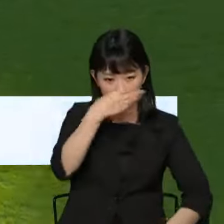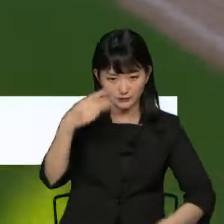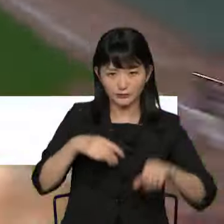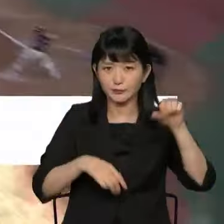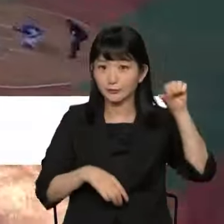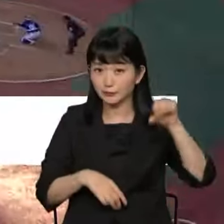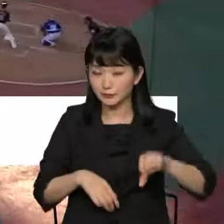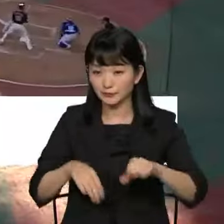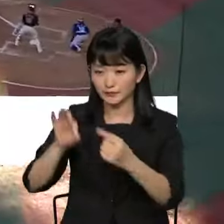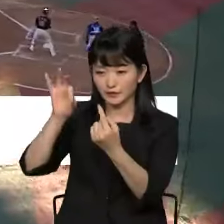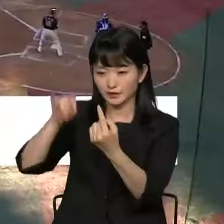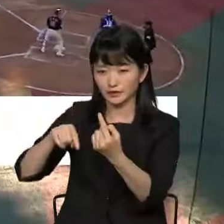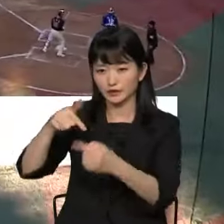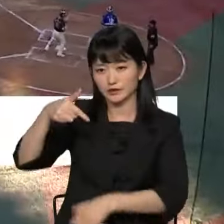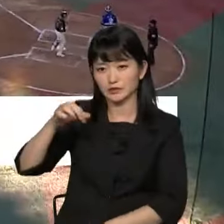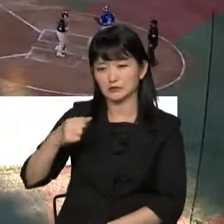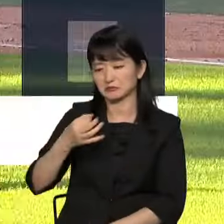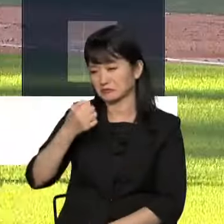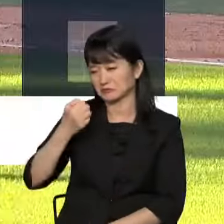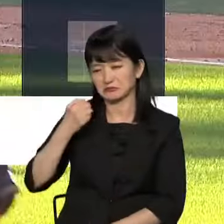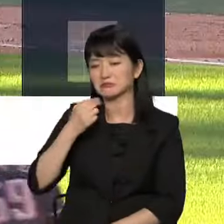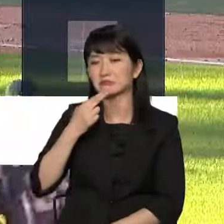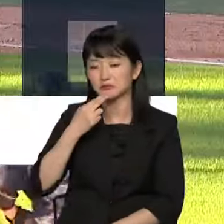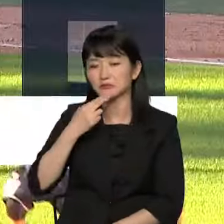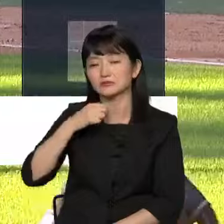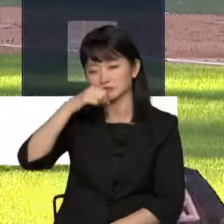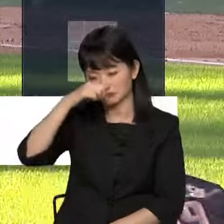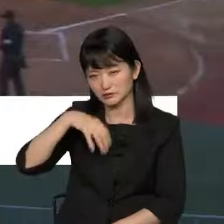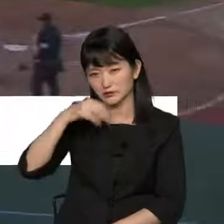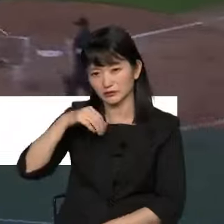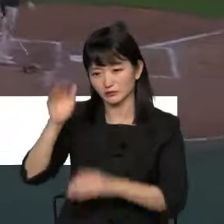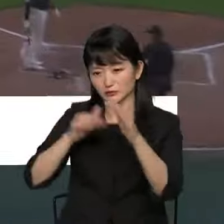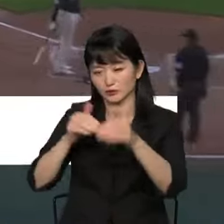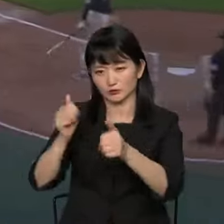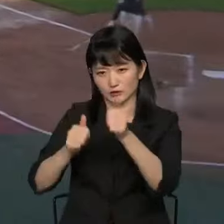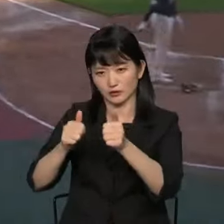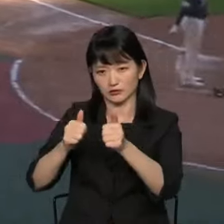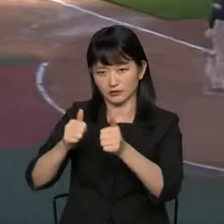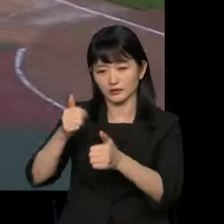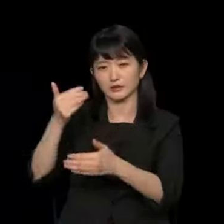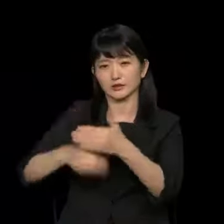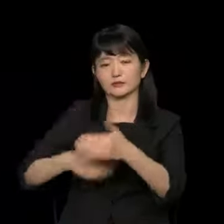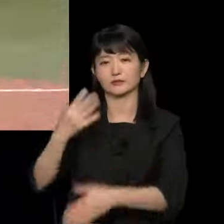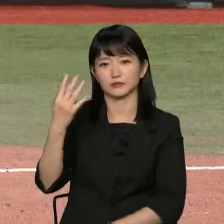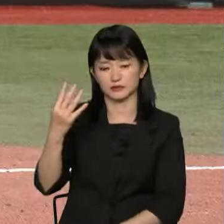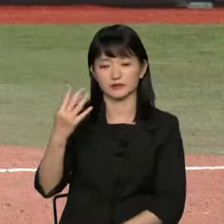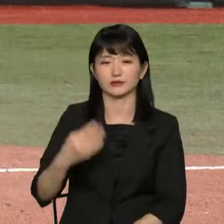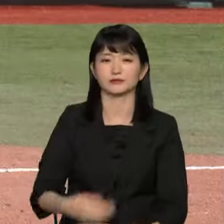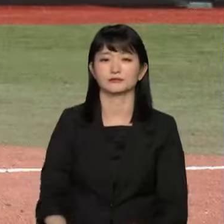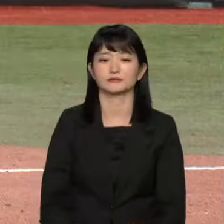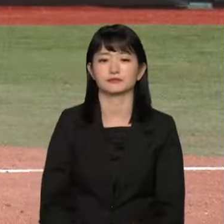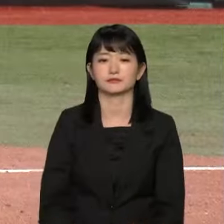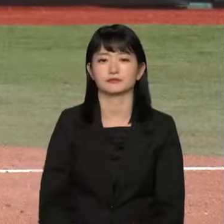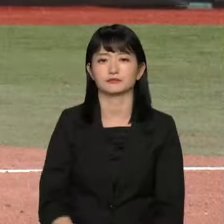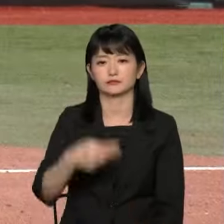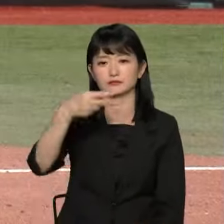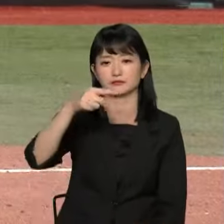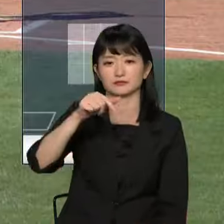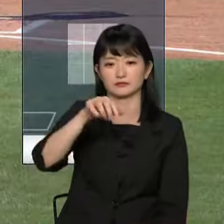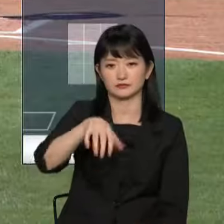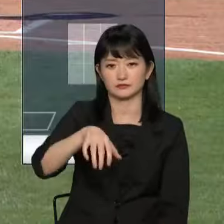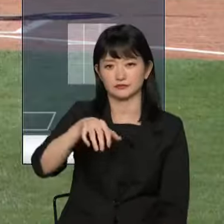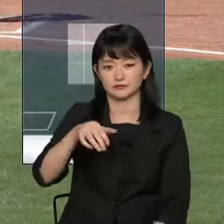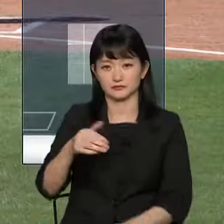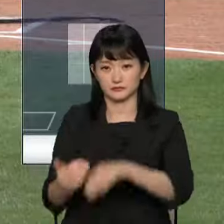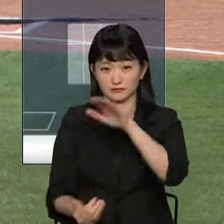역전패하면서 1위 기아는 힘들이지 않고 정규 시즌 우승까지 4승만을 남겨두게 됐습니다. 사직에서는 전설